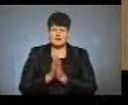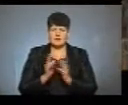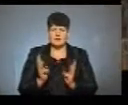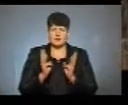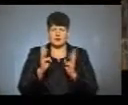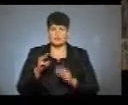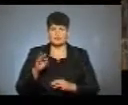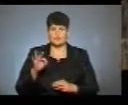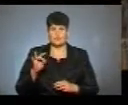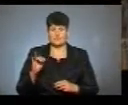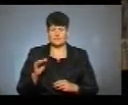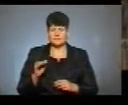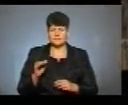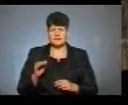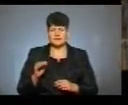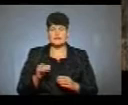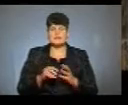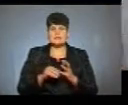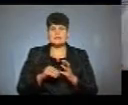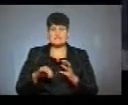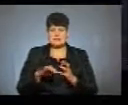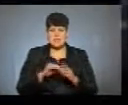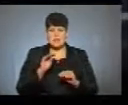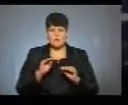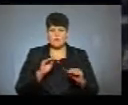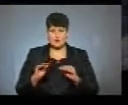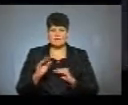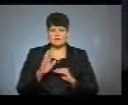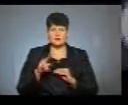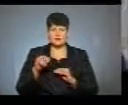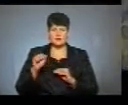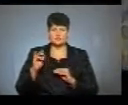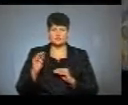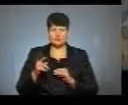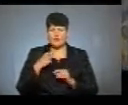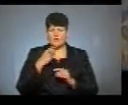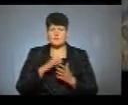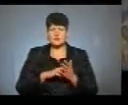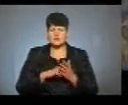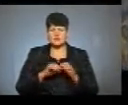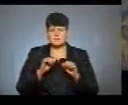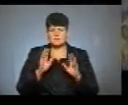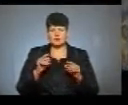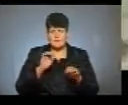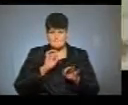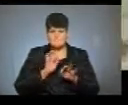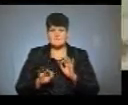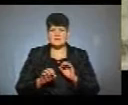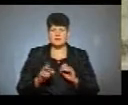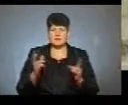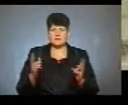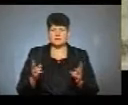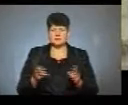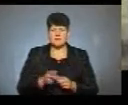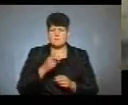торф. Землевпорядник Білокриницької сільської ради Віктор Панчук каже, причиною загоряння міг стати підпал. Як ми